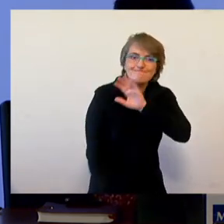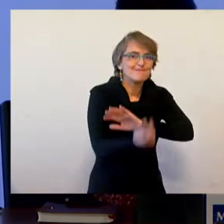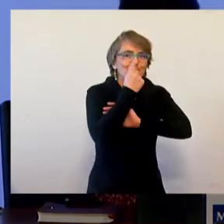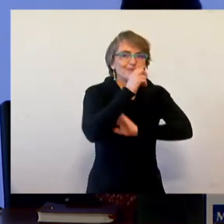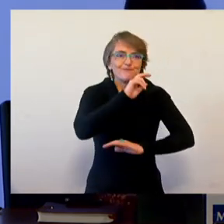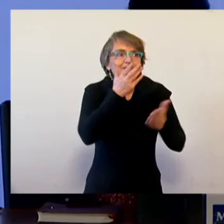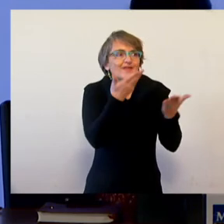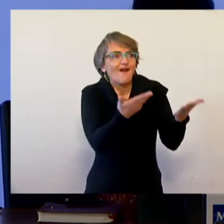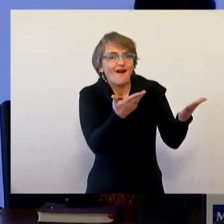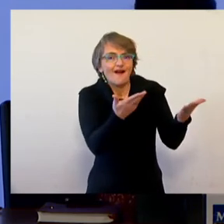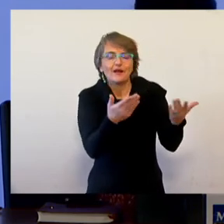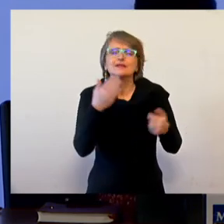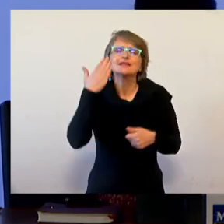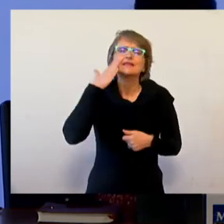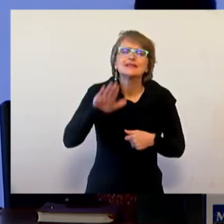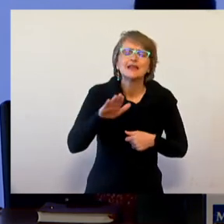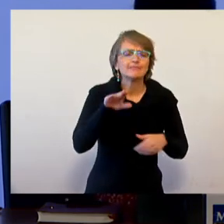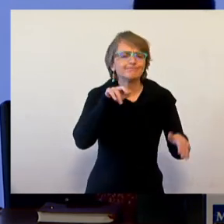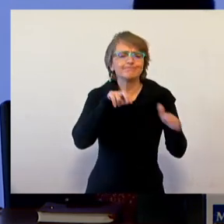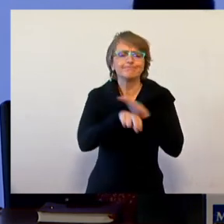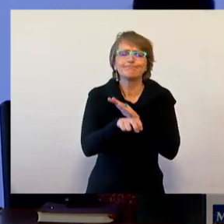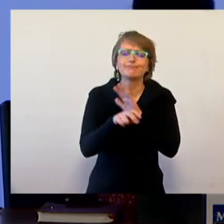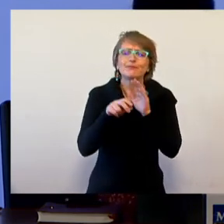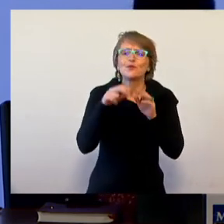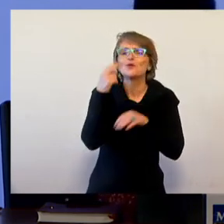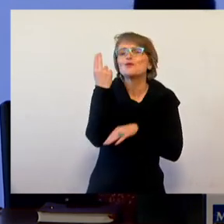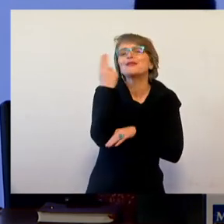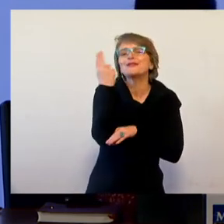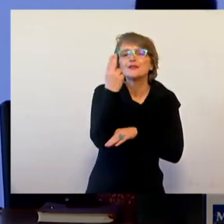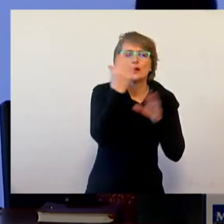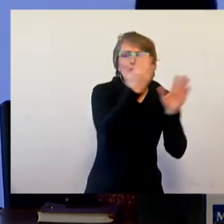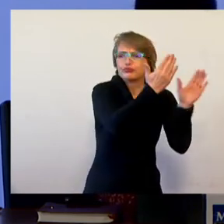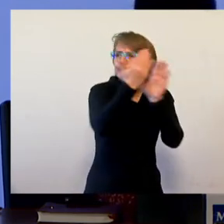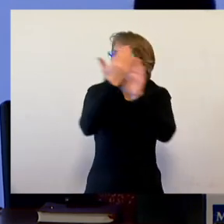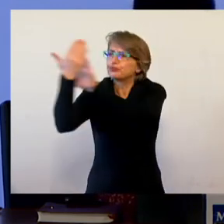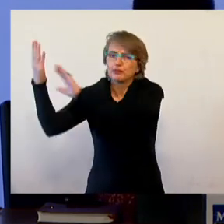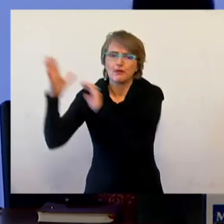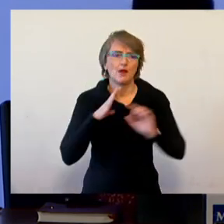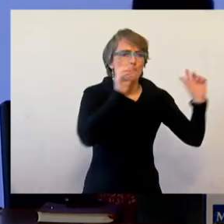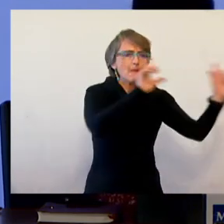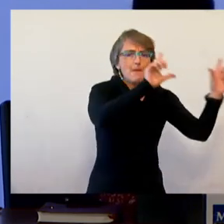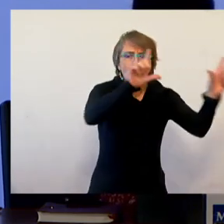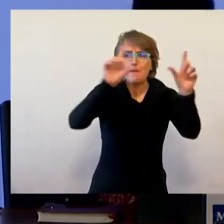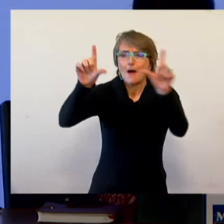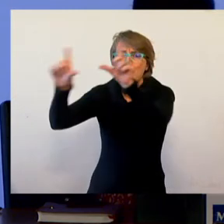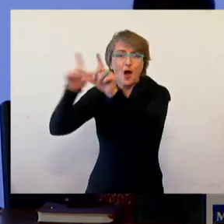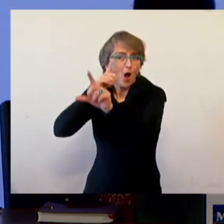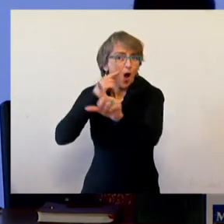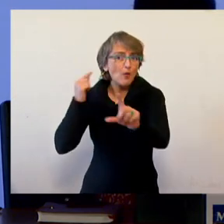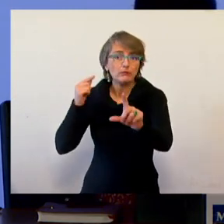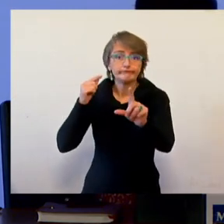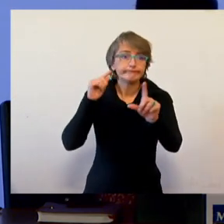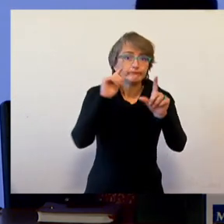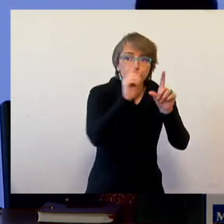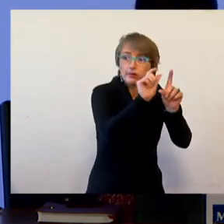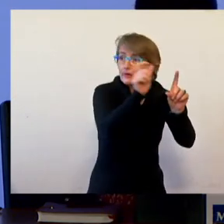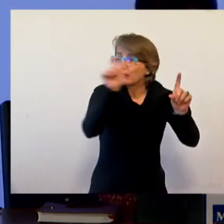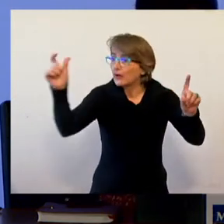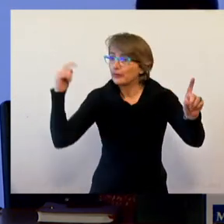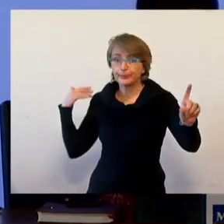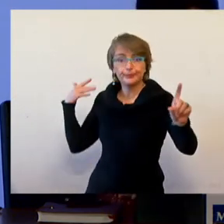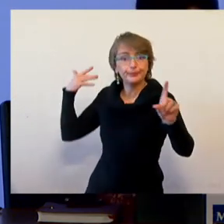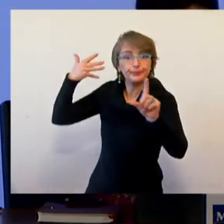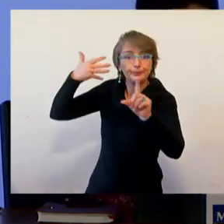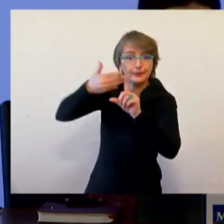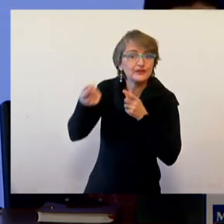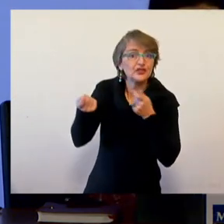très intimidants dans la salle des actes, qui ne comporte que des hommes, va enfin voir arriver une femme. Et